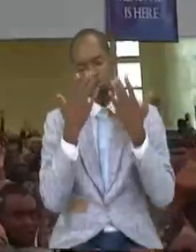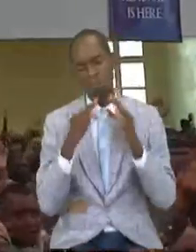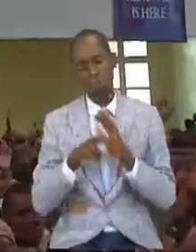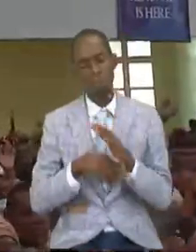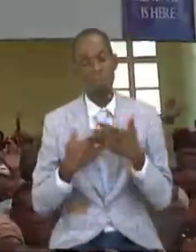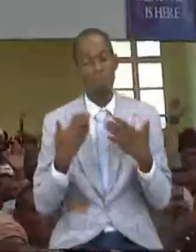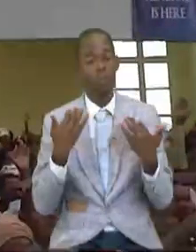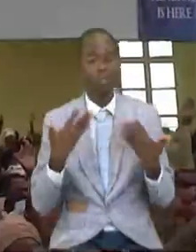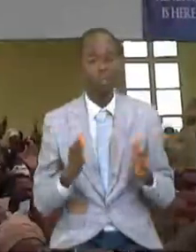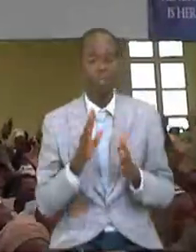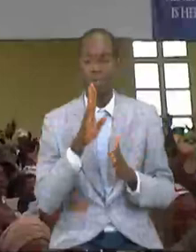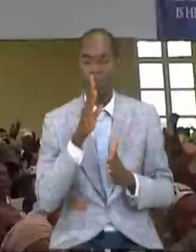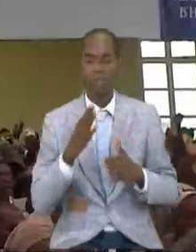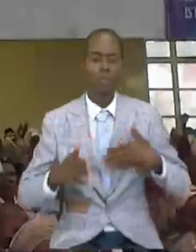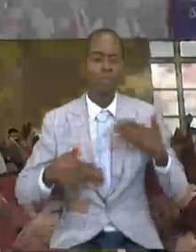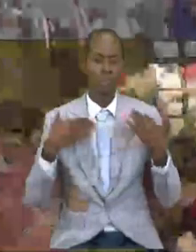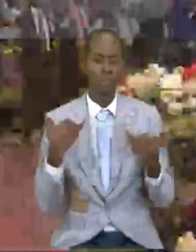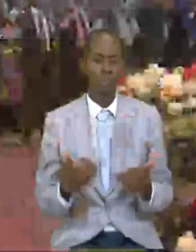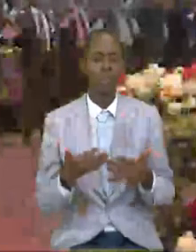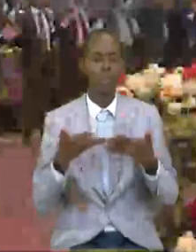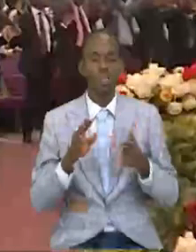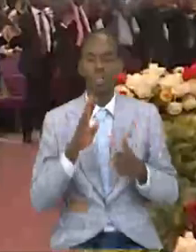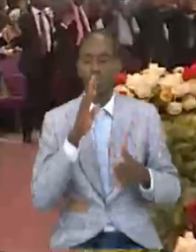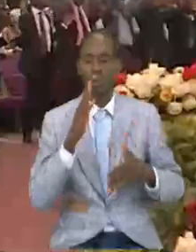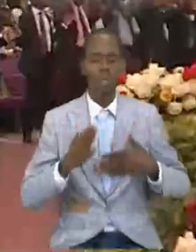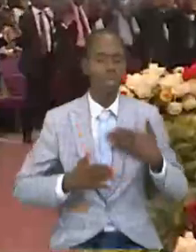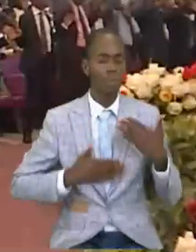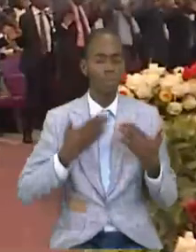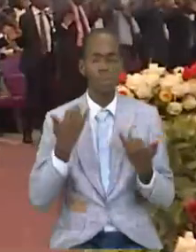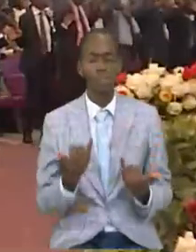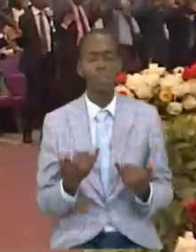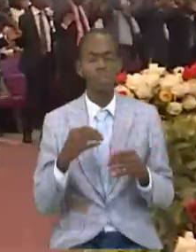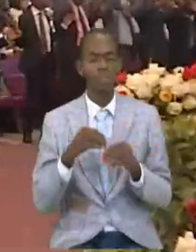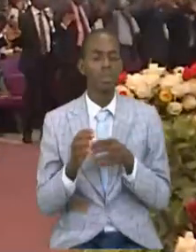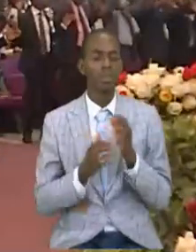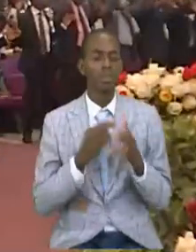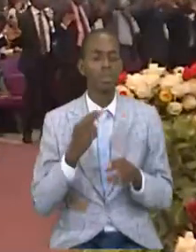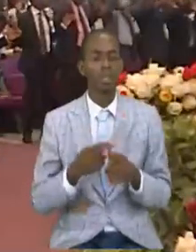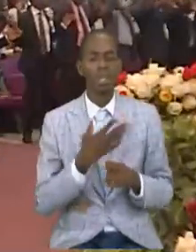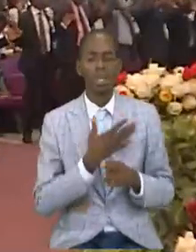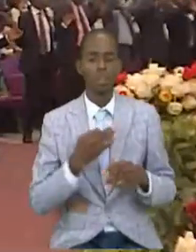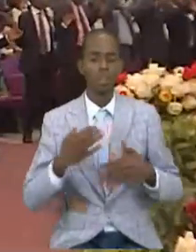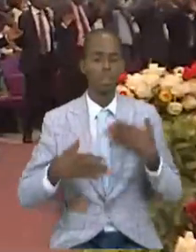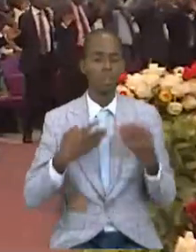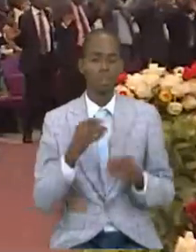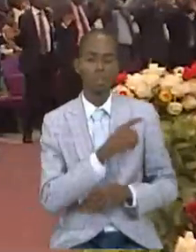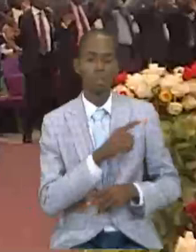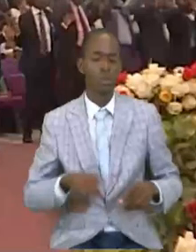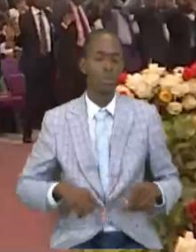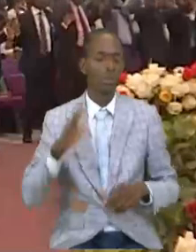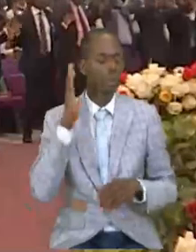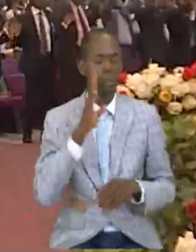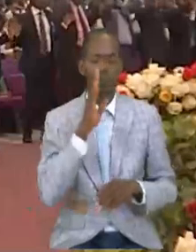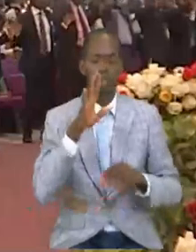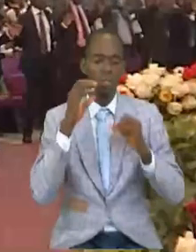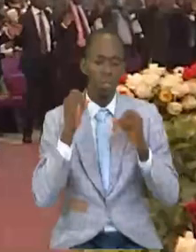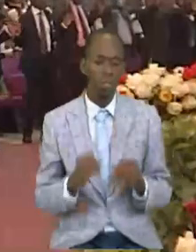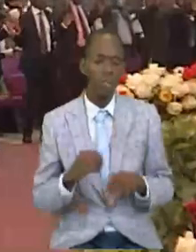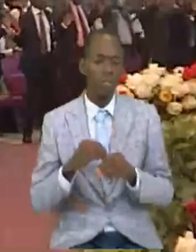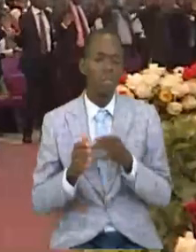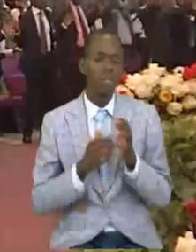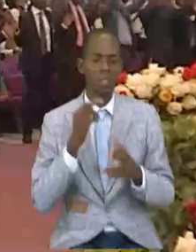tristesse, qu'il y ait la joie, qu'il y ait la réjouissance et que la joie du Seigneur soit votre